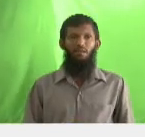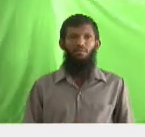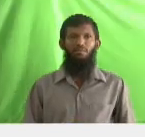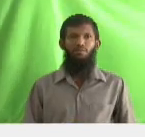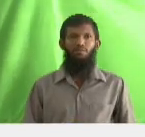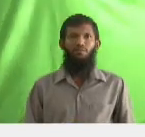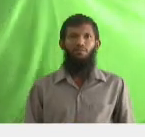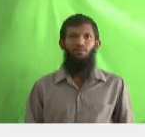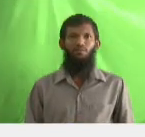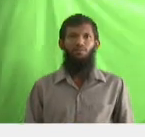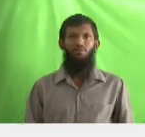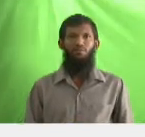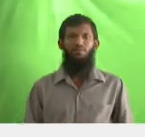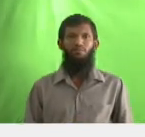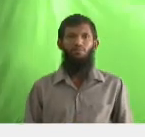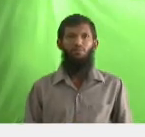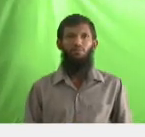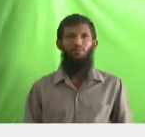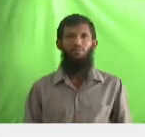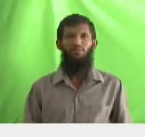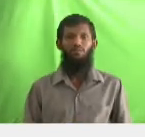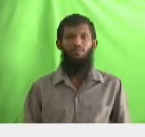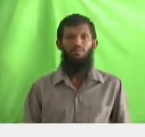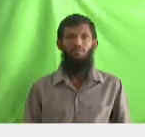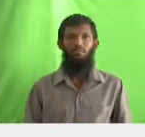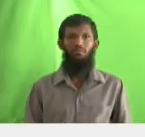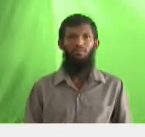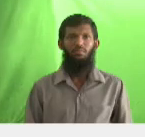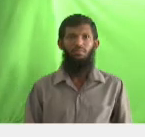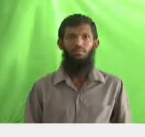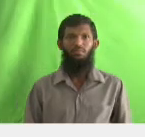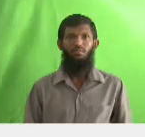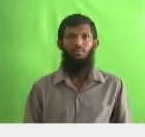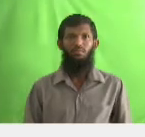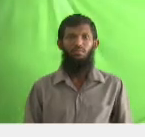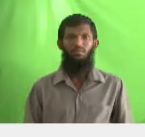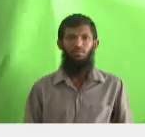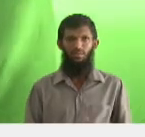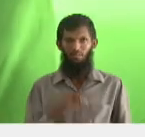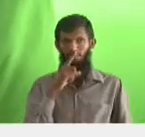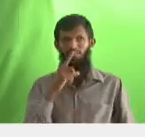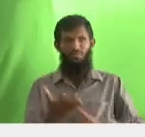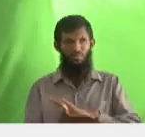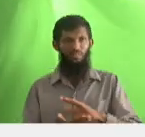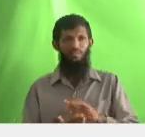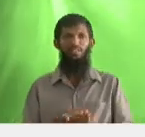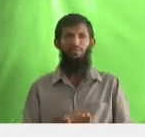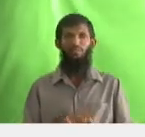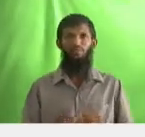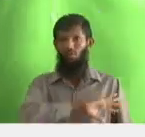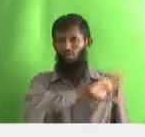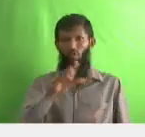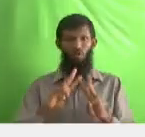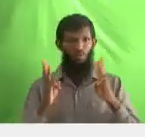دَابَّةٍ فِي الْأَرْضِ إِلَّا عَلَى اللَّهِ رِزْقُهَا. There is nothing that treads this